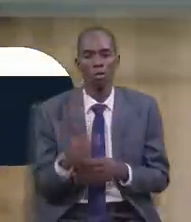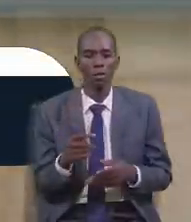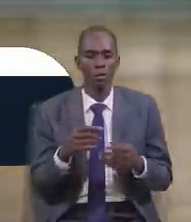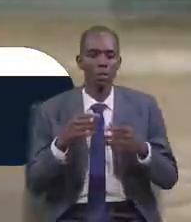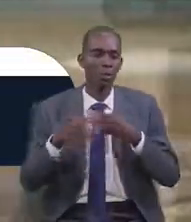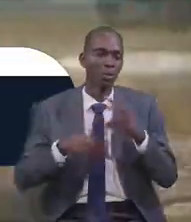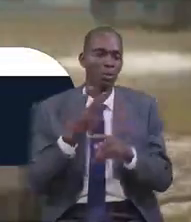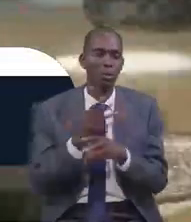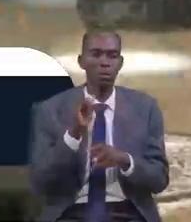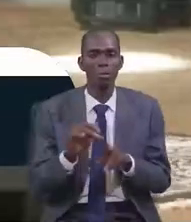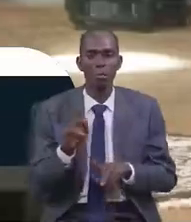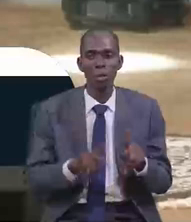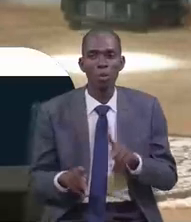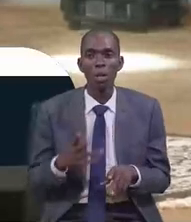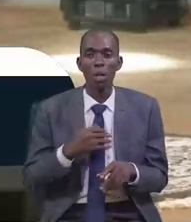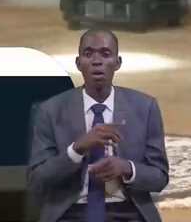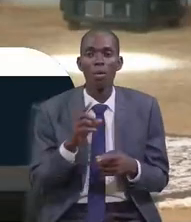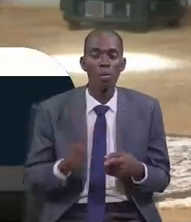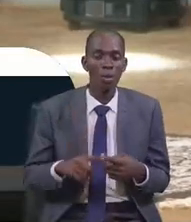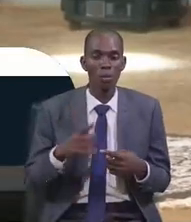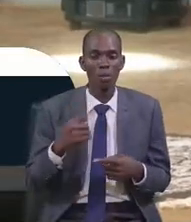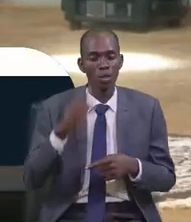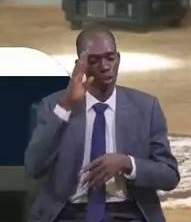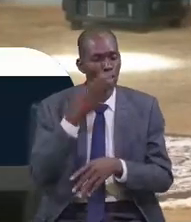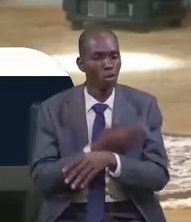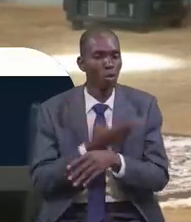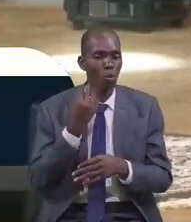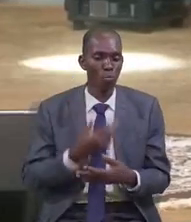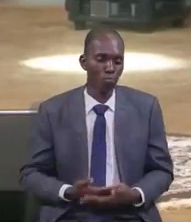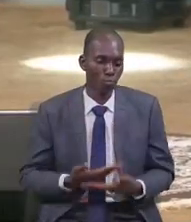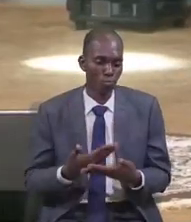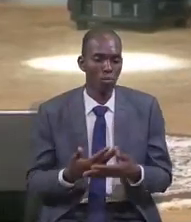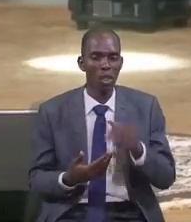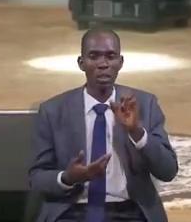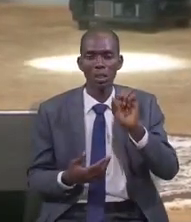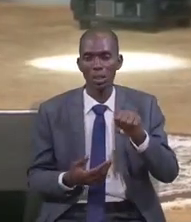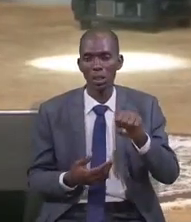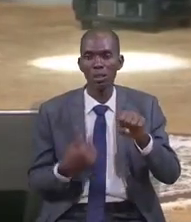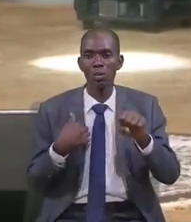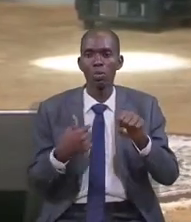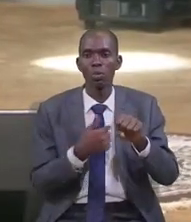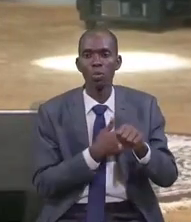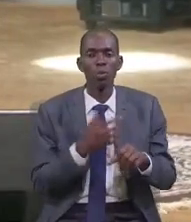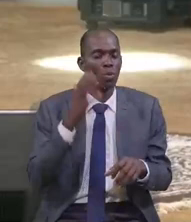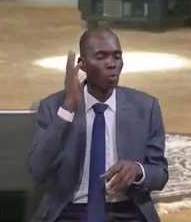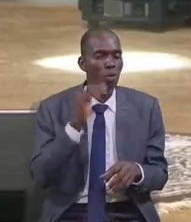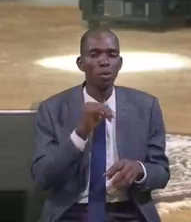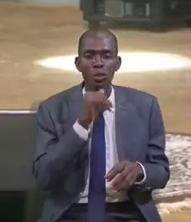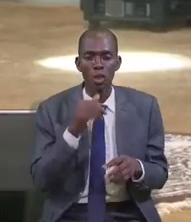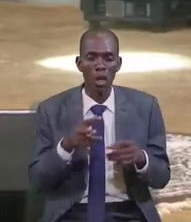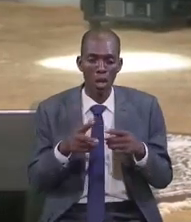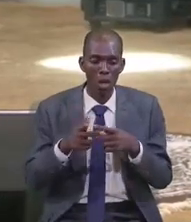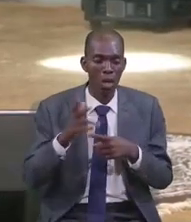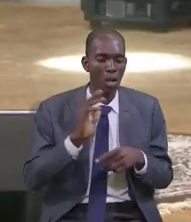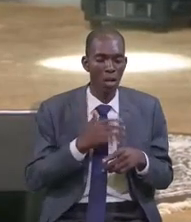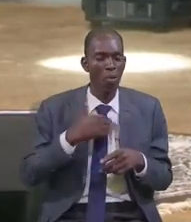Et lorsqu'il était né, et comprenez que vous n'allez pas couper ses cheveux